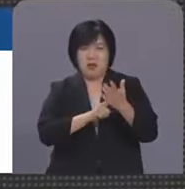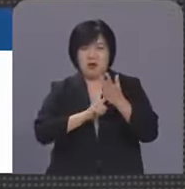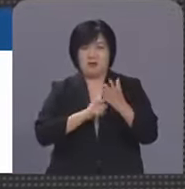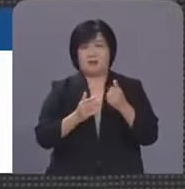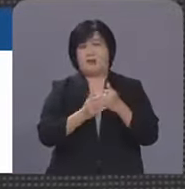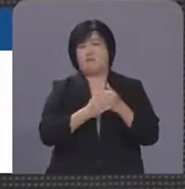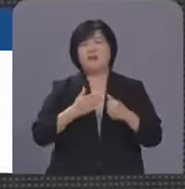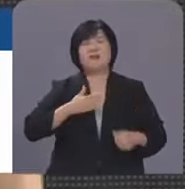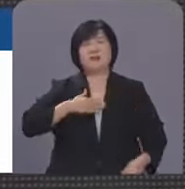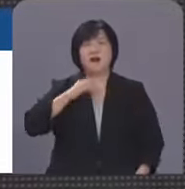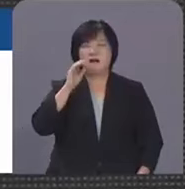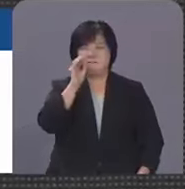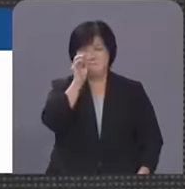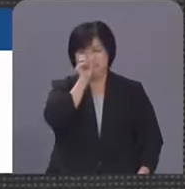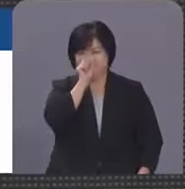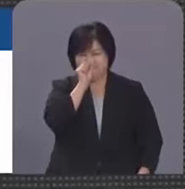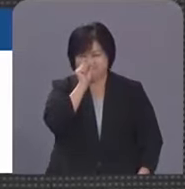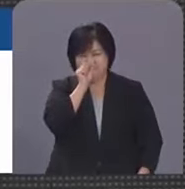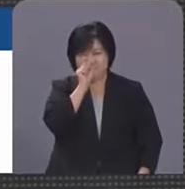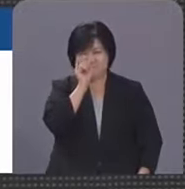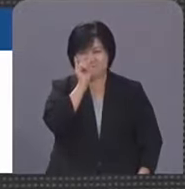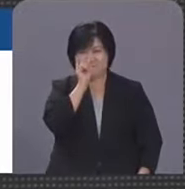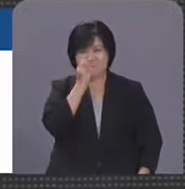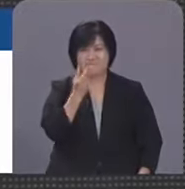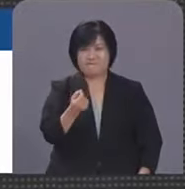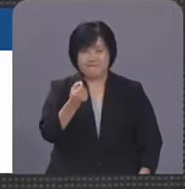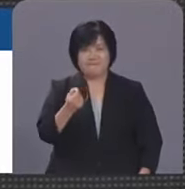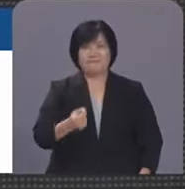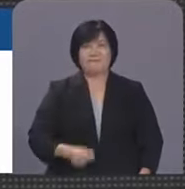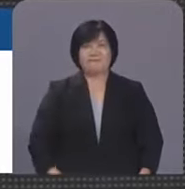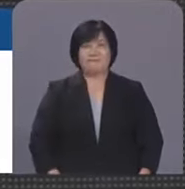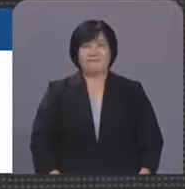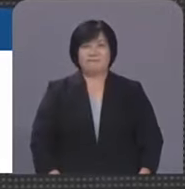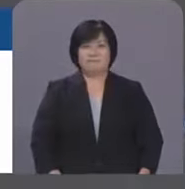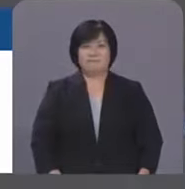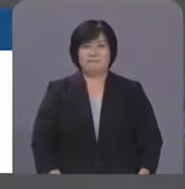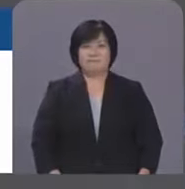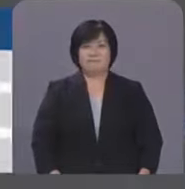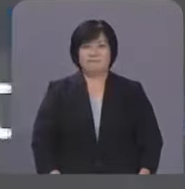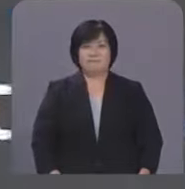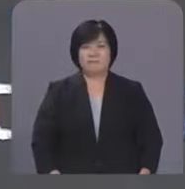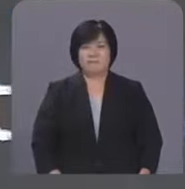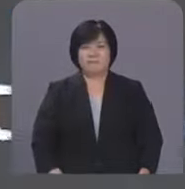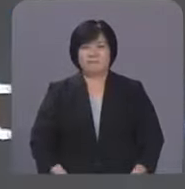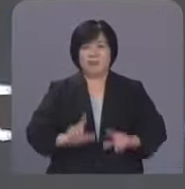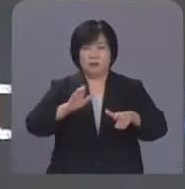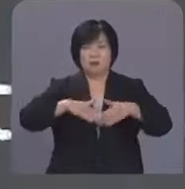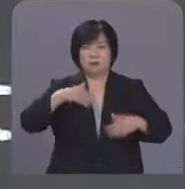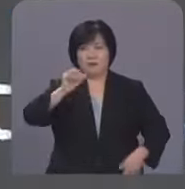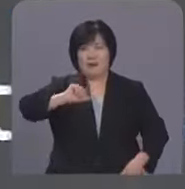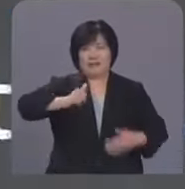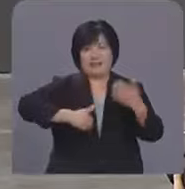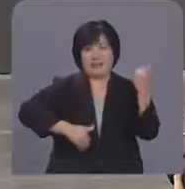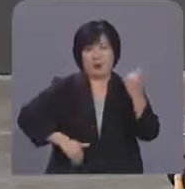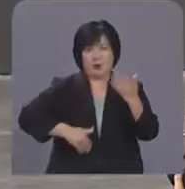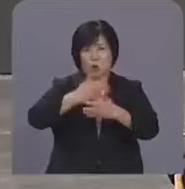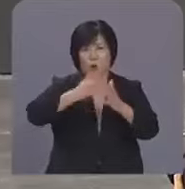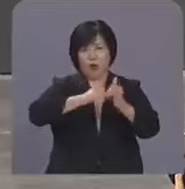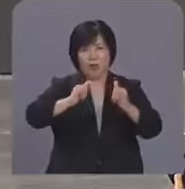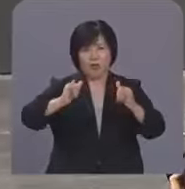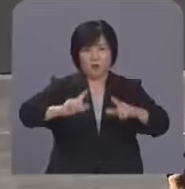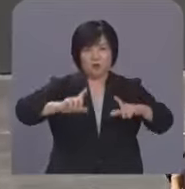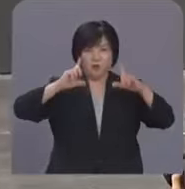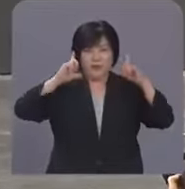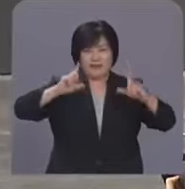and that was also a color that I love about horror genre. So I 동남아시아 여성 영화인의 위상은